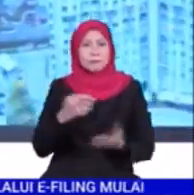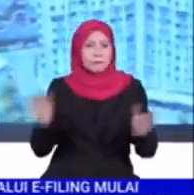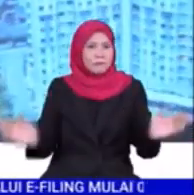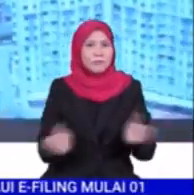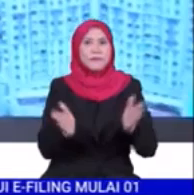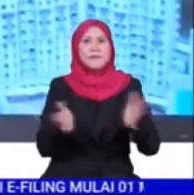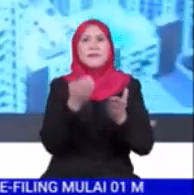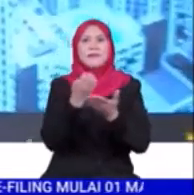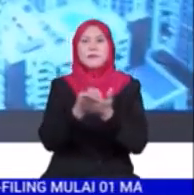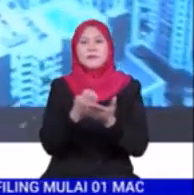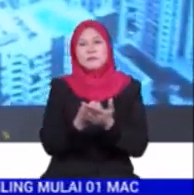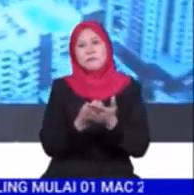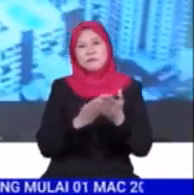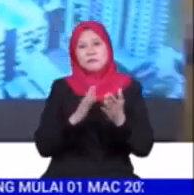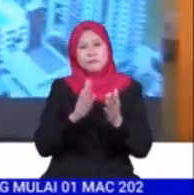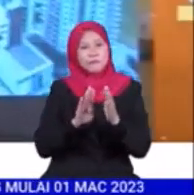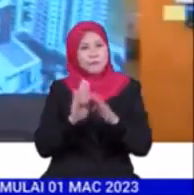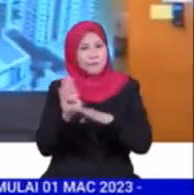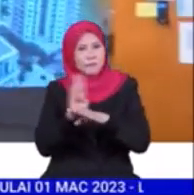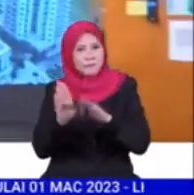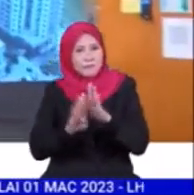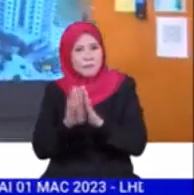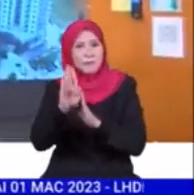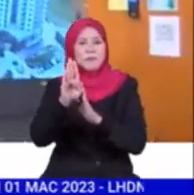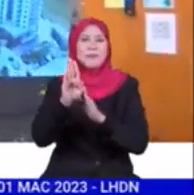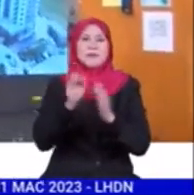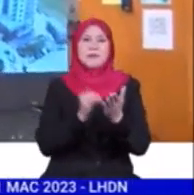negara menerusi perniagaan yang telus.